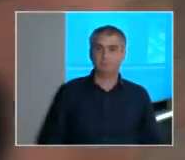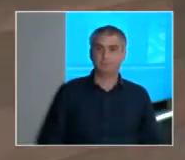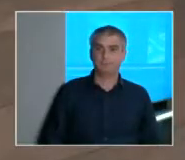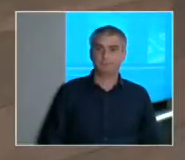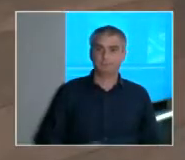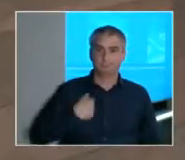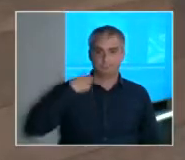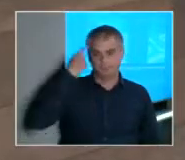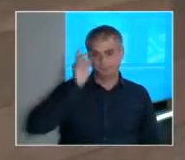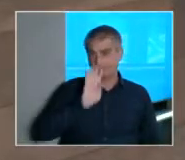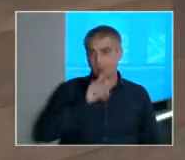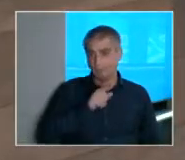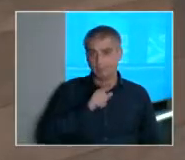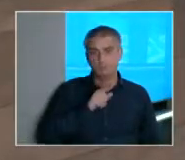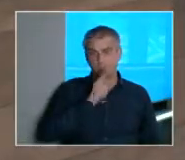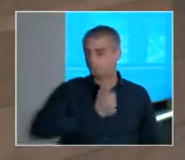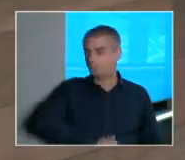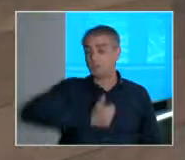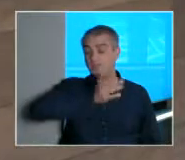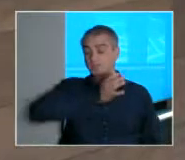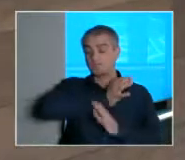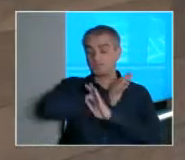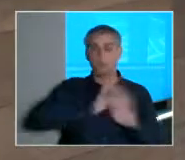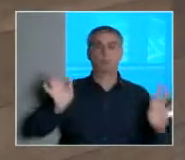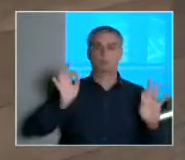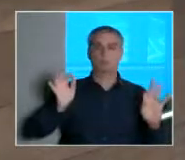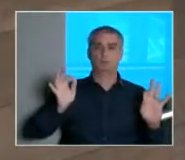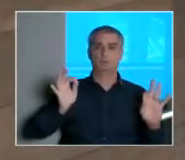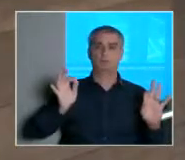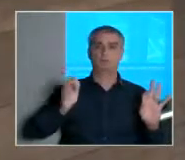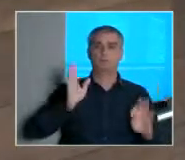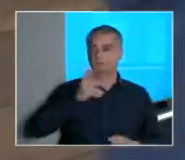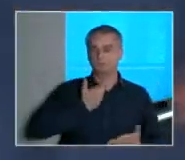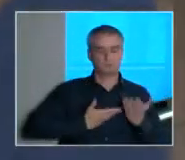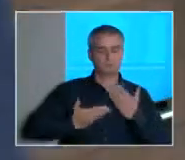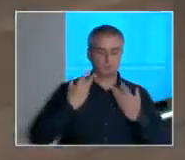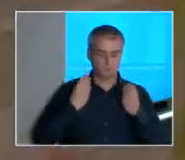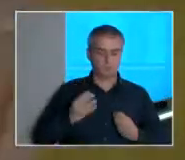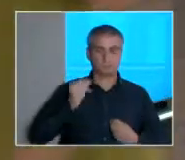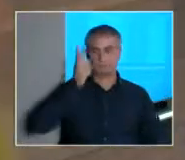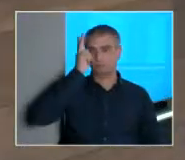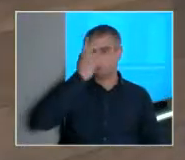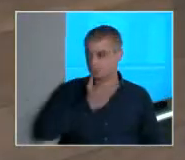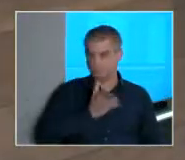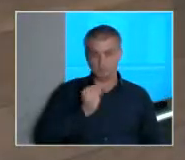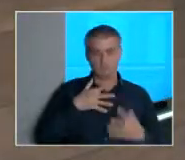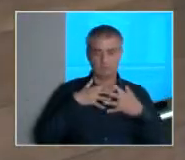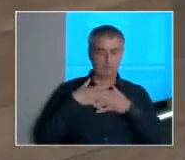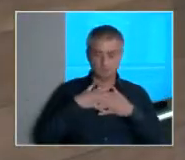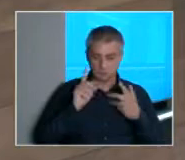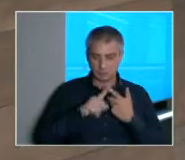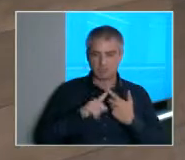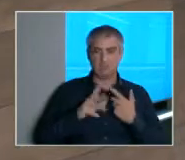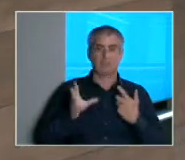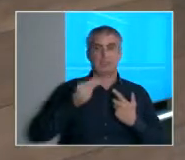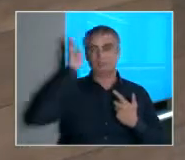חושבת שנתניהו הוא מנהיג מעולה, יש לו יחסים טובים עם חול, עם ארצות הברית,